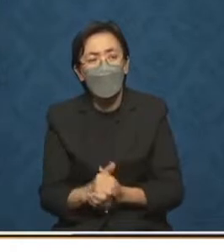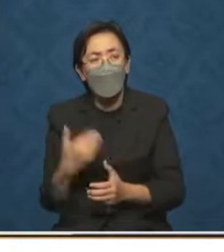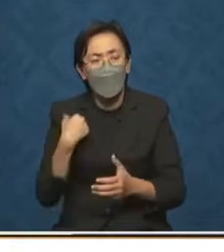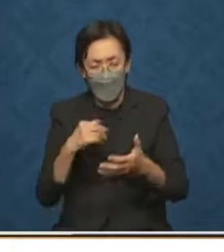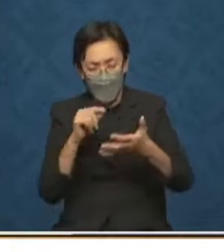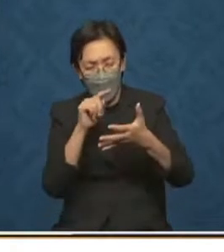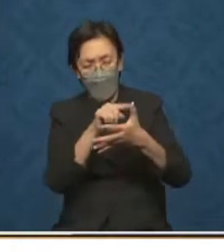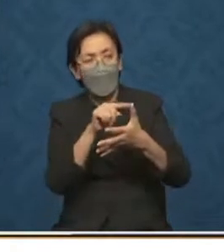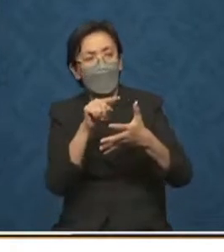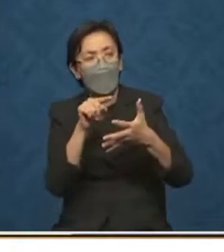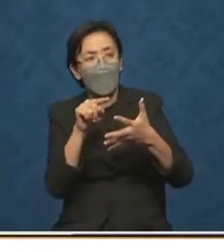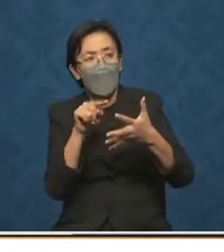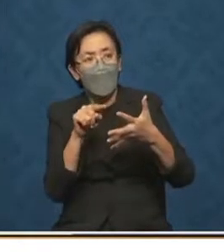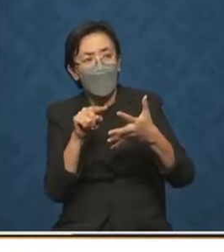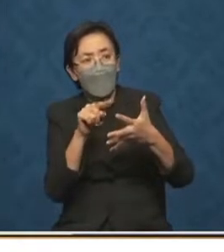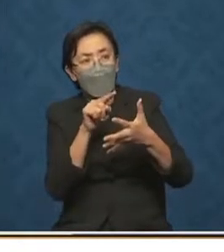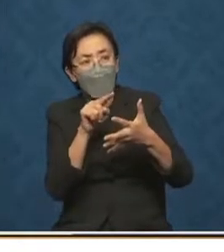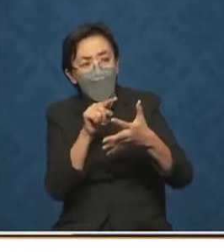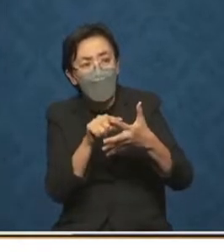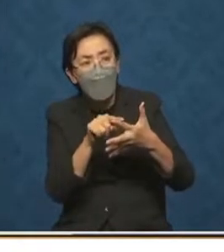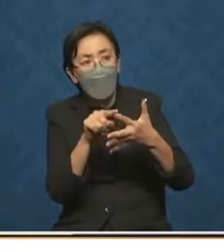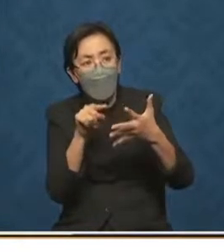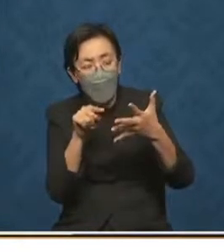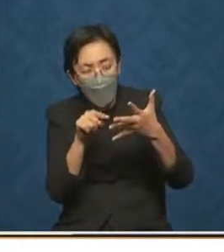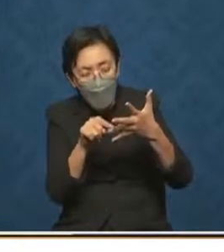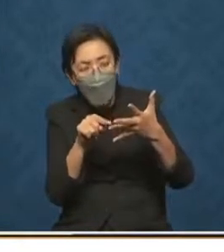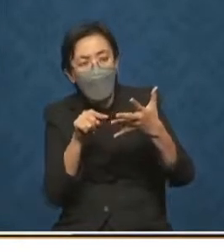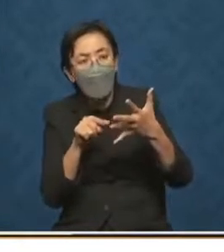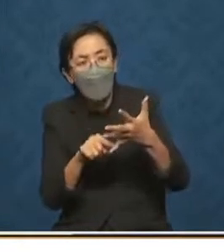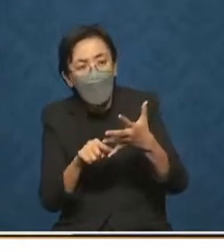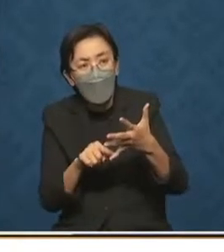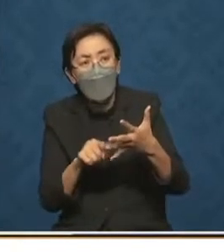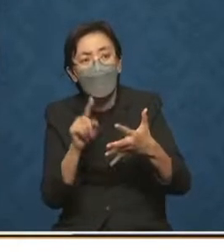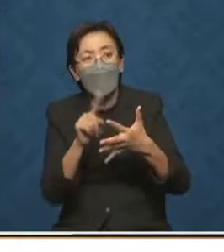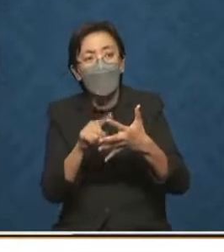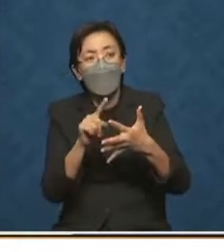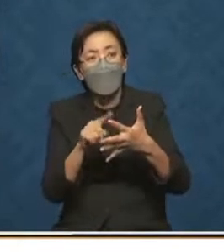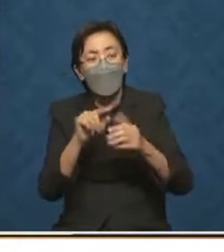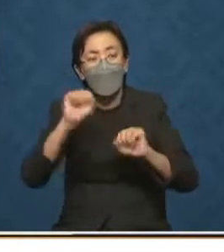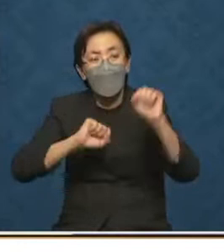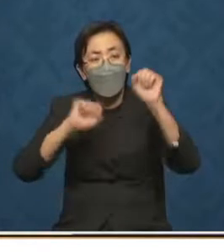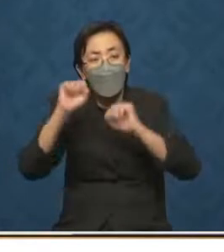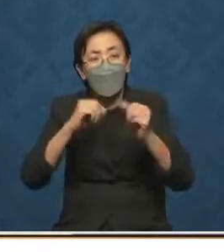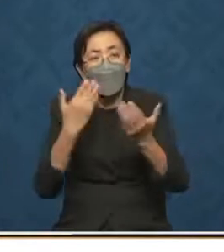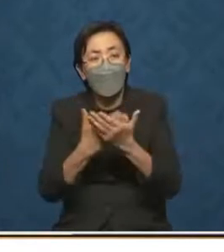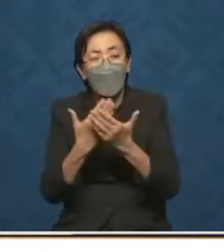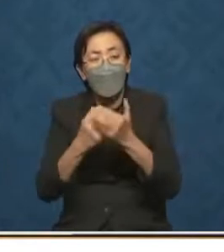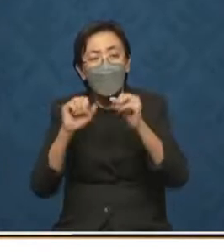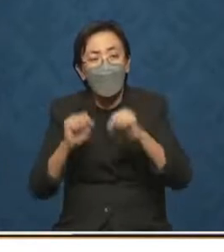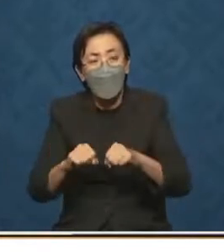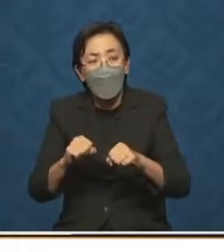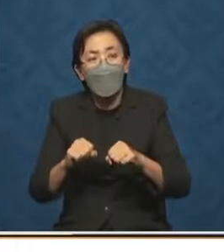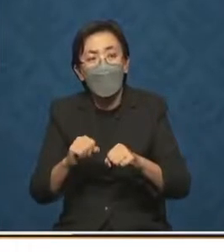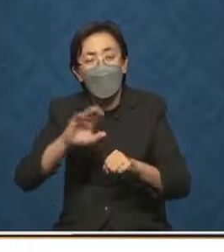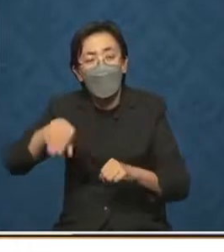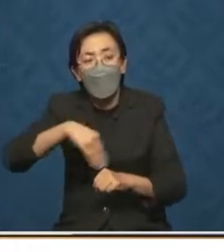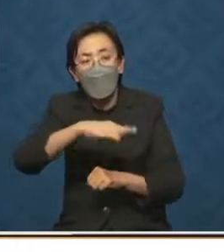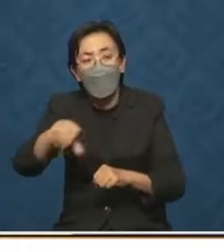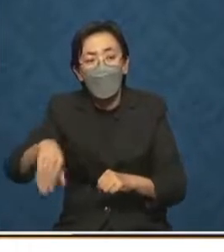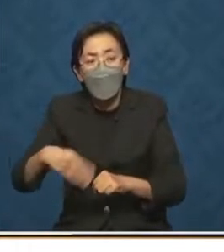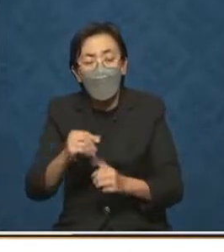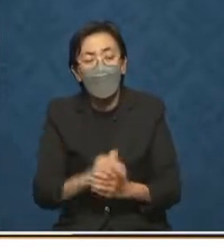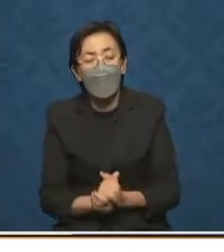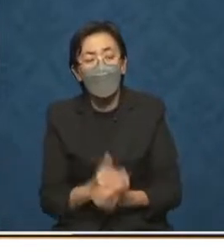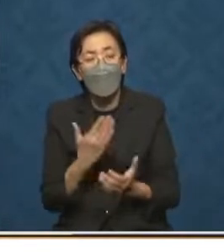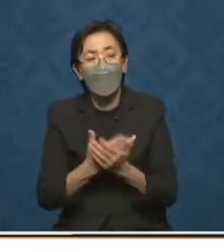ยัคาใจก็คืออุทยาณแงชาติแ่วงซึงมงบประมาณที่ได้รับอนุมตทั้งสิ้นในกประกวดระคารระบบอวิดดง